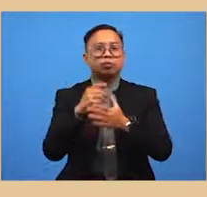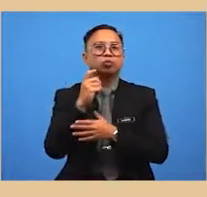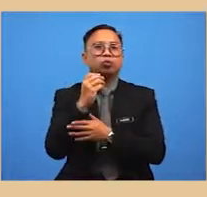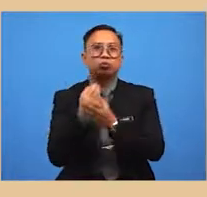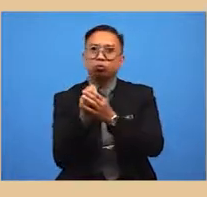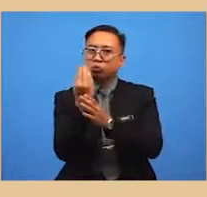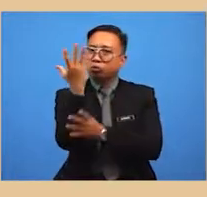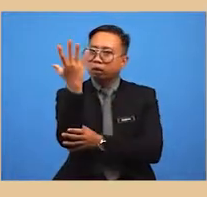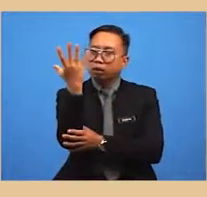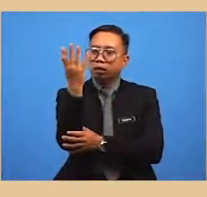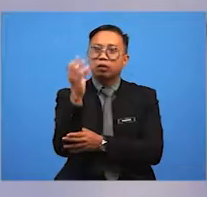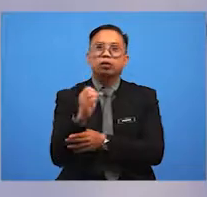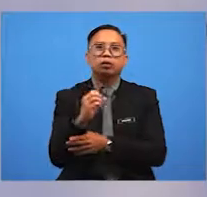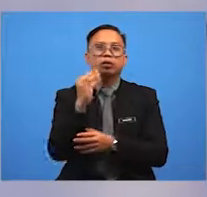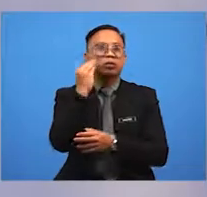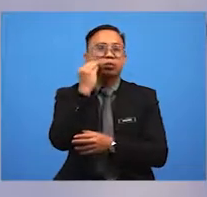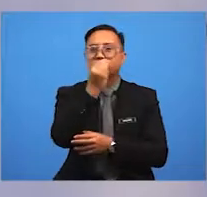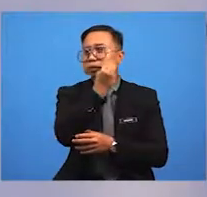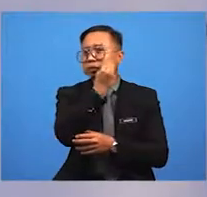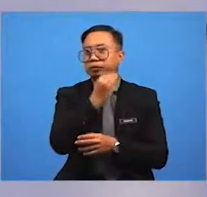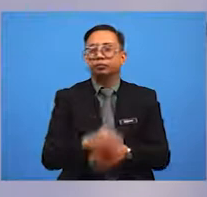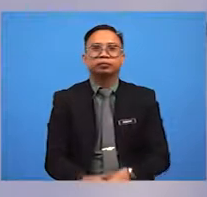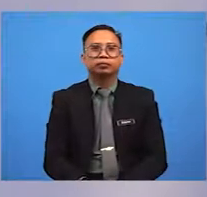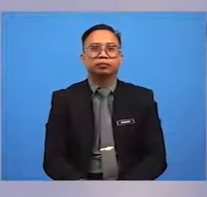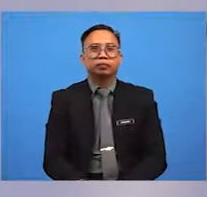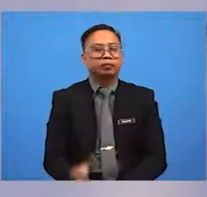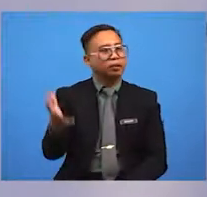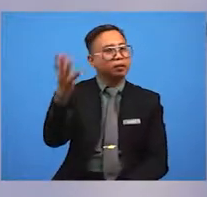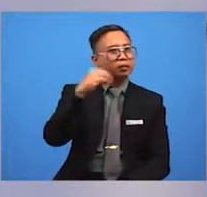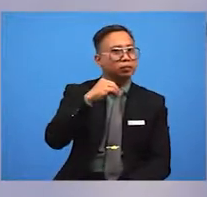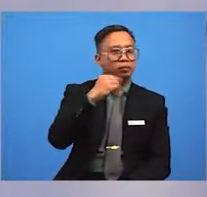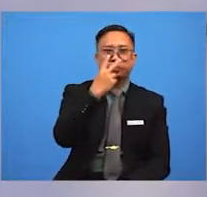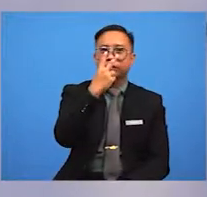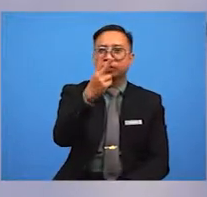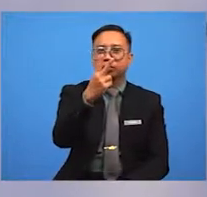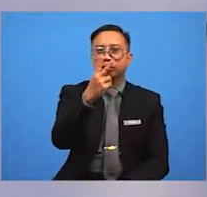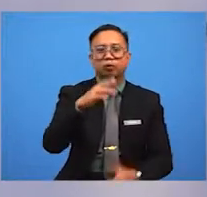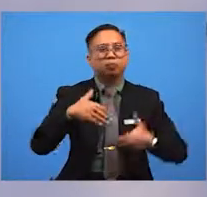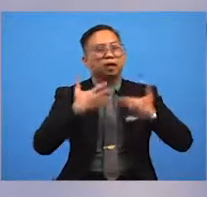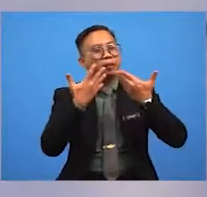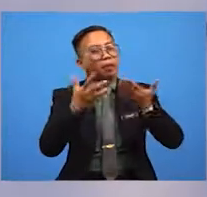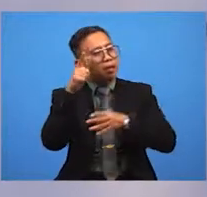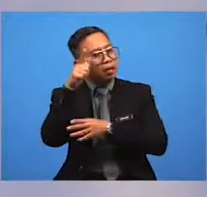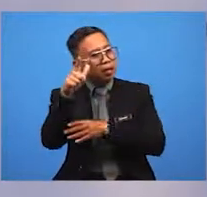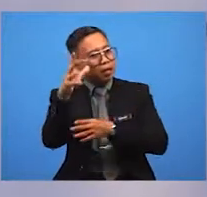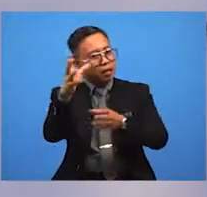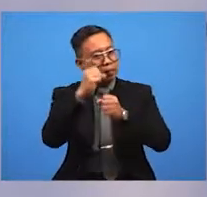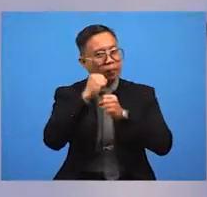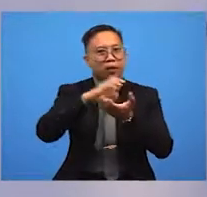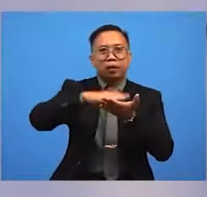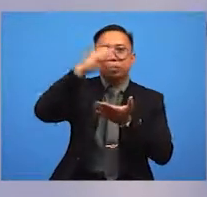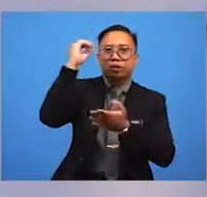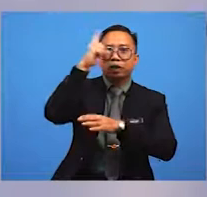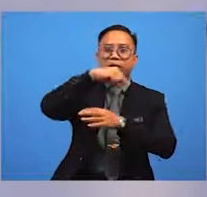tumbuhan berbunga. Jom kita sama-sama lihat apakah hasil pembelajaran